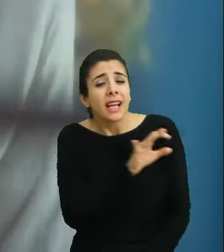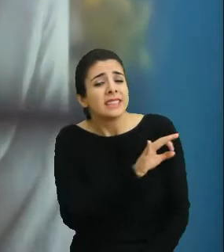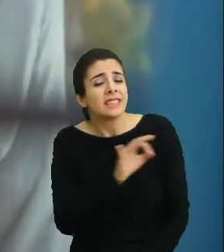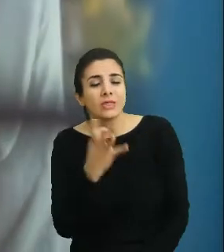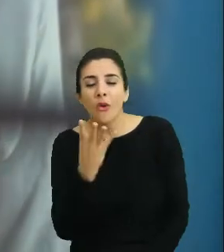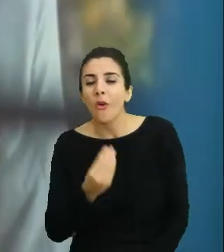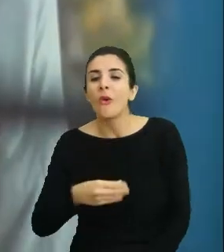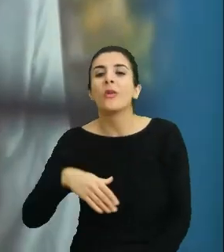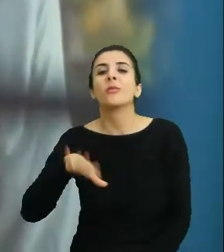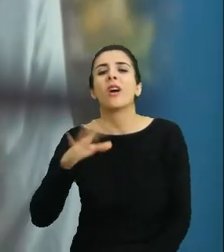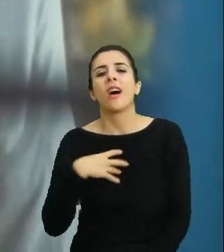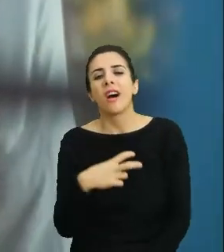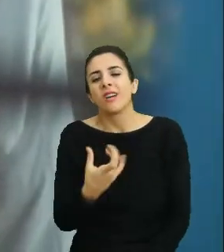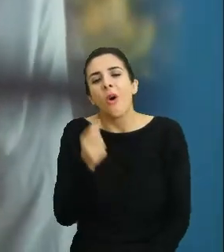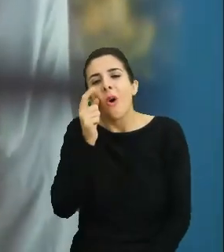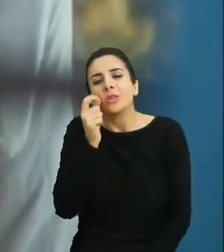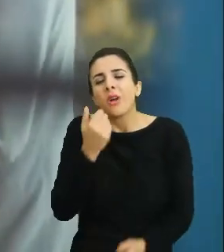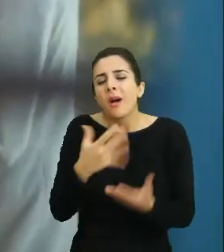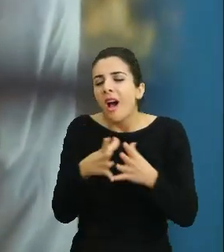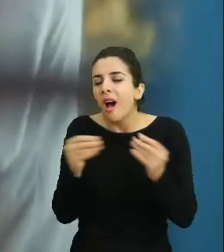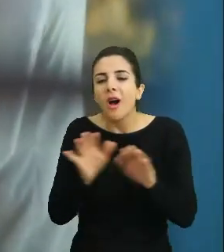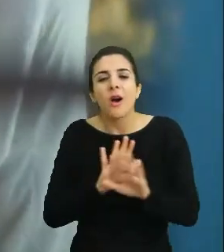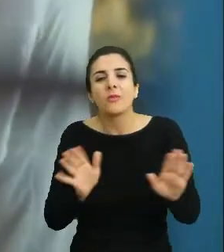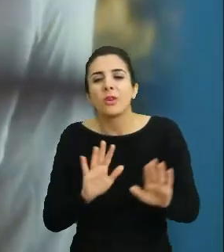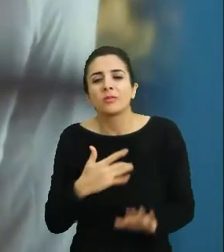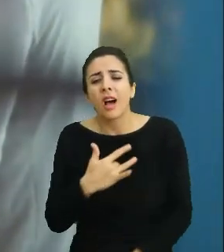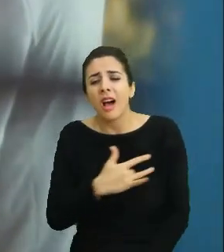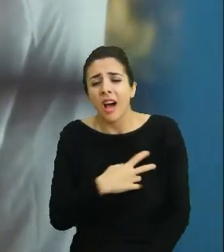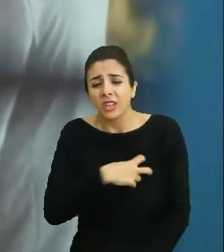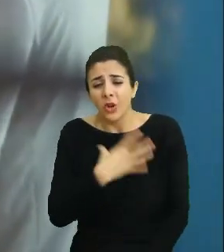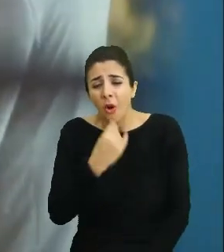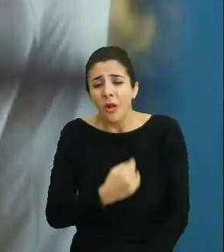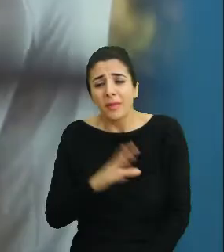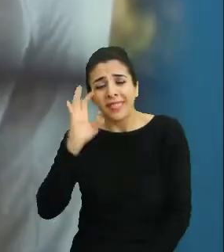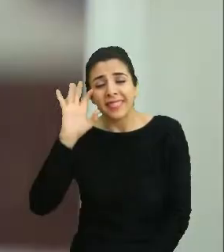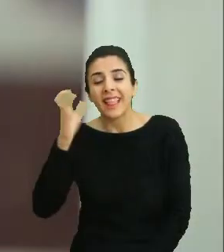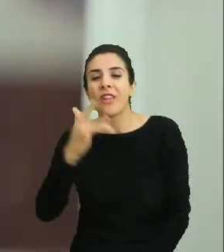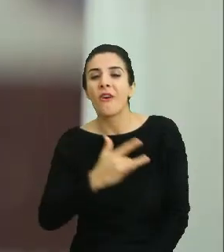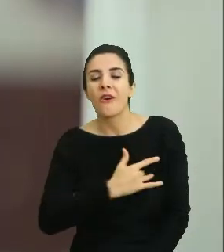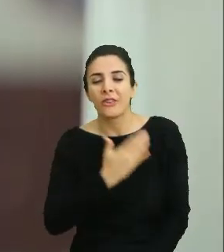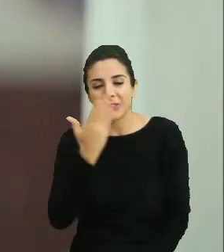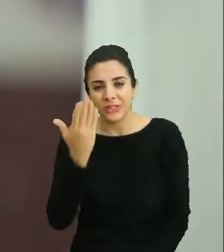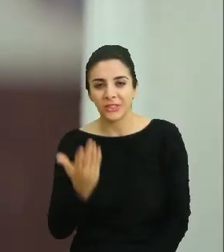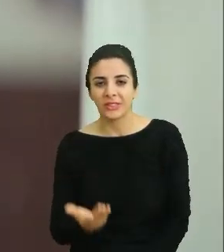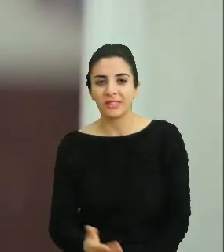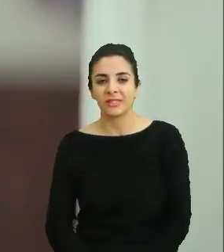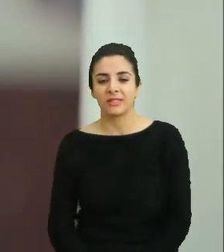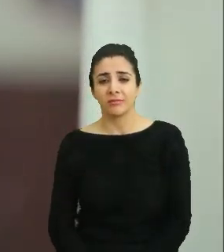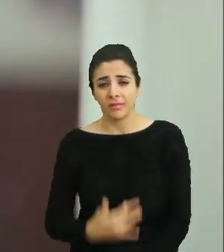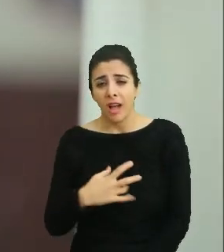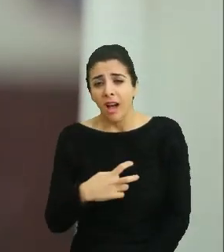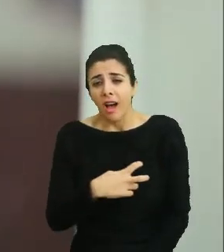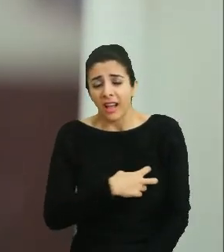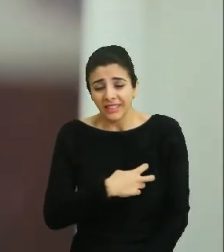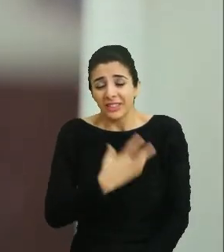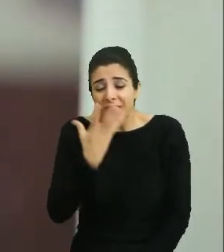Sensiz olmuyor, hasret dinmiyor. Vurgunum sana deli gönül.